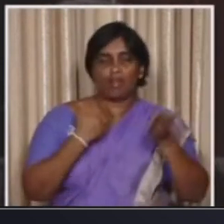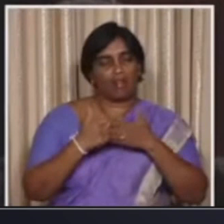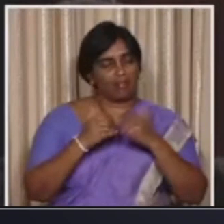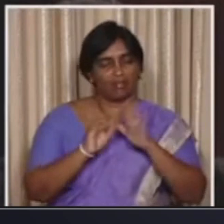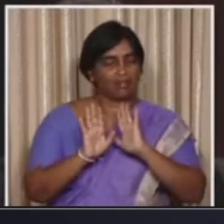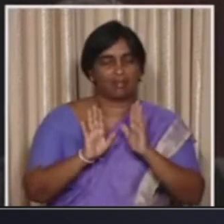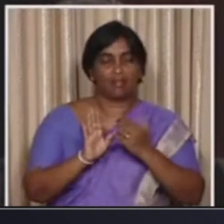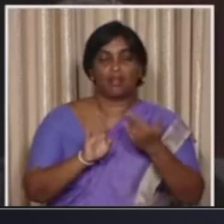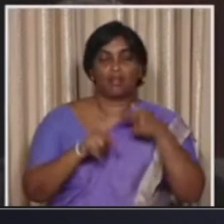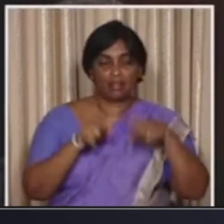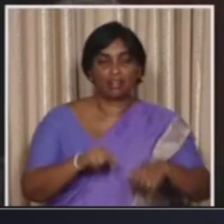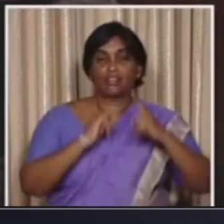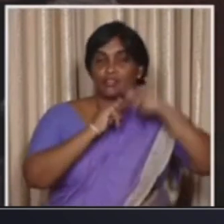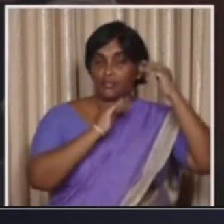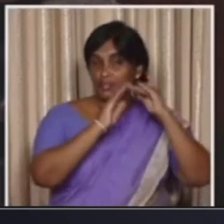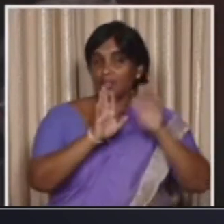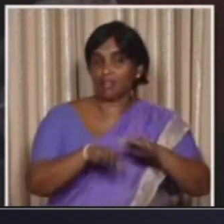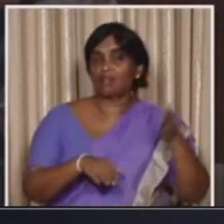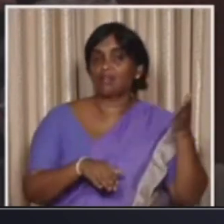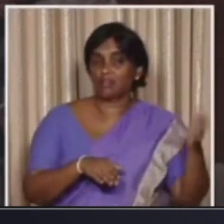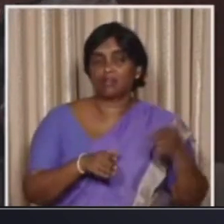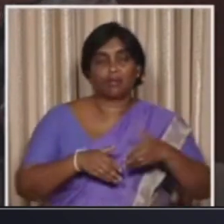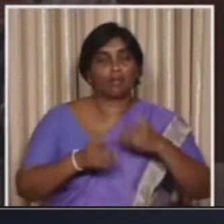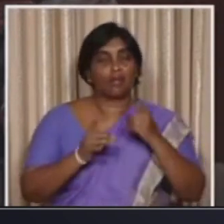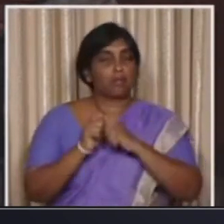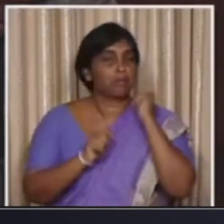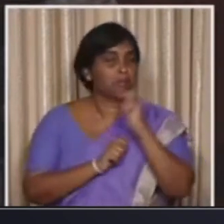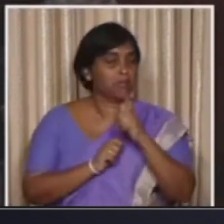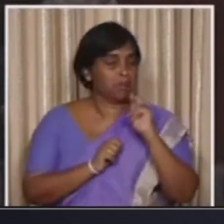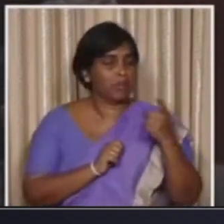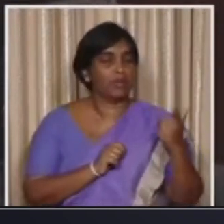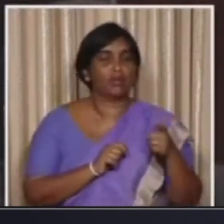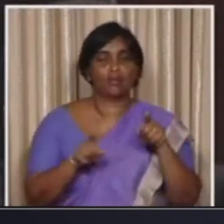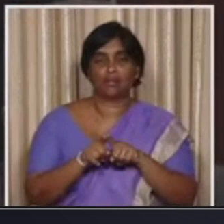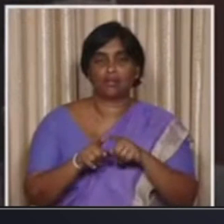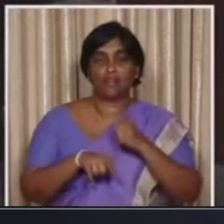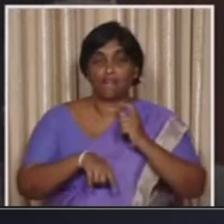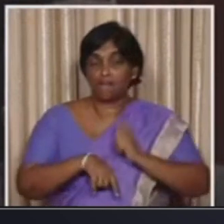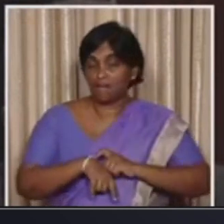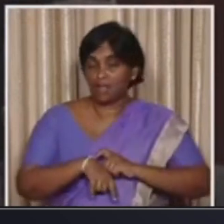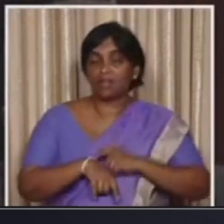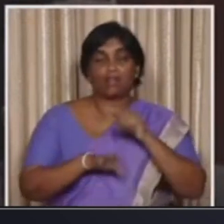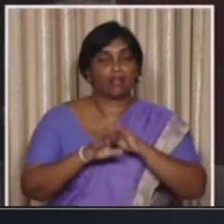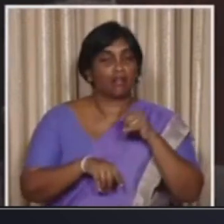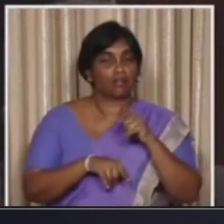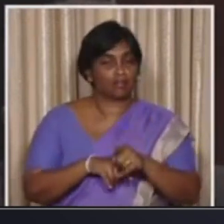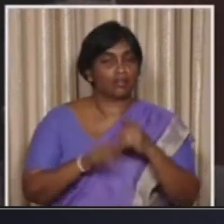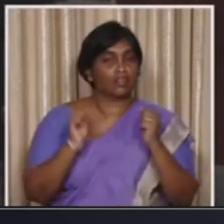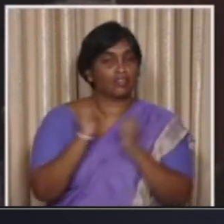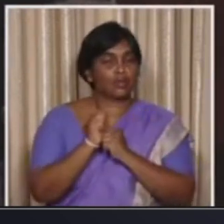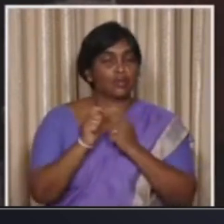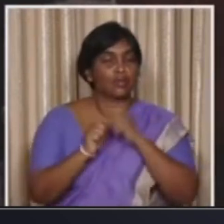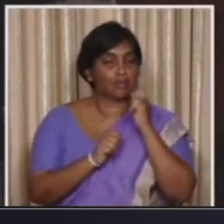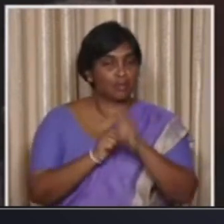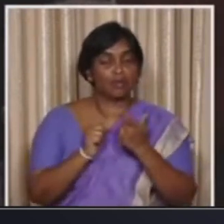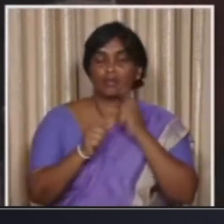කලින් මේ ඉන්න විශ්වවිද්‍යාලවල දරුවෝ මහපොළ ගෙවන්නේ නැතුව ඒ වගේම තමයි වේලාවට මේ අර සමෘද්ධි දීමන අවස්ව